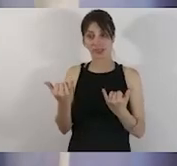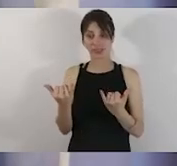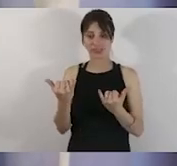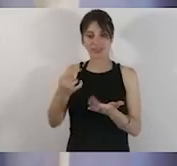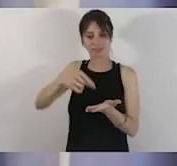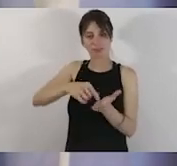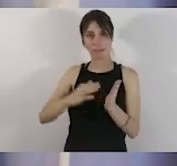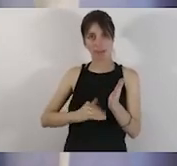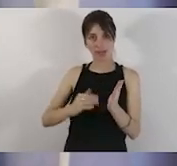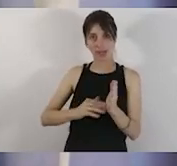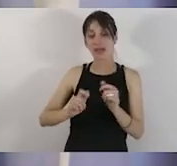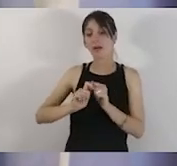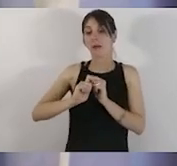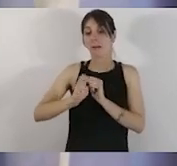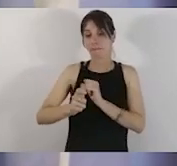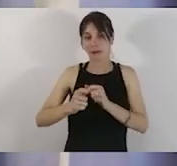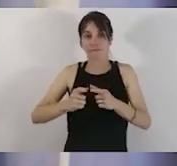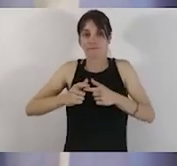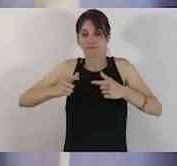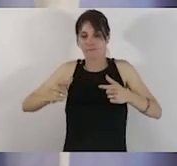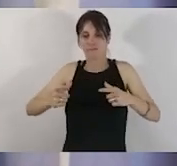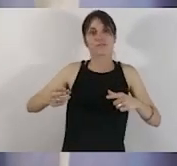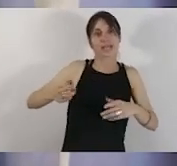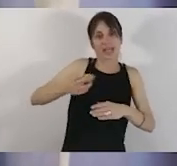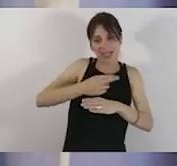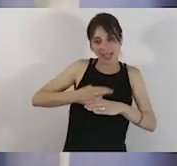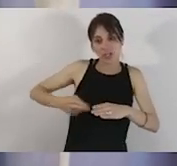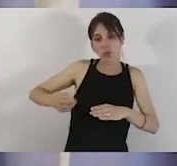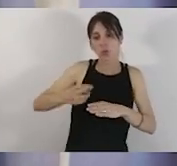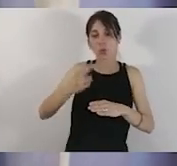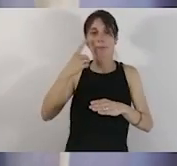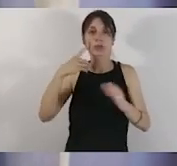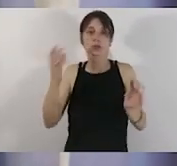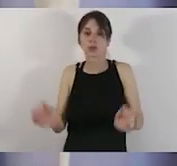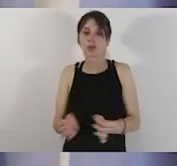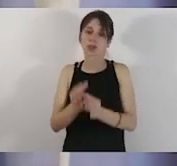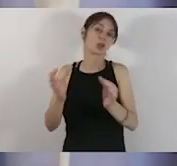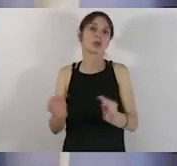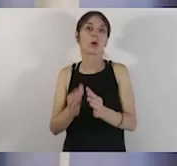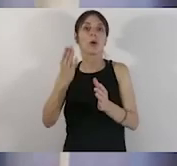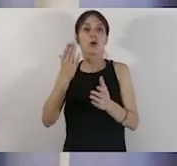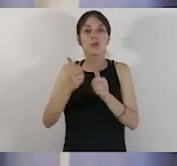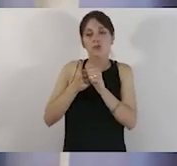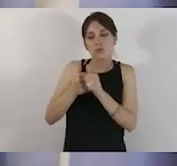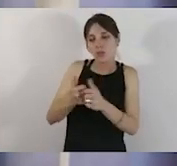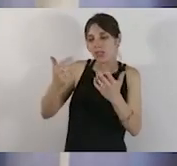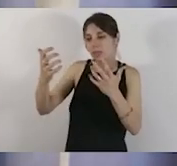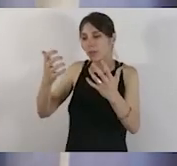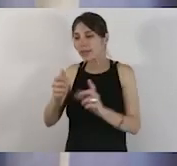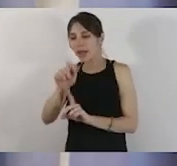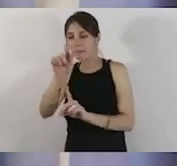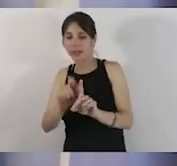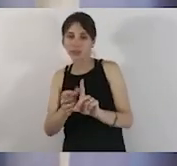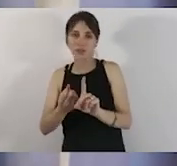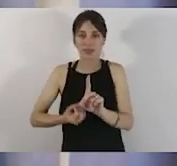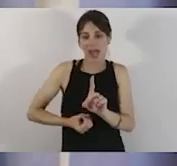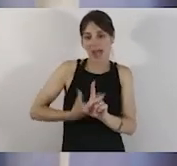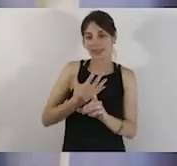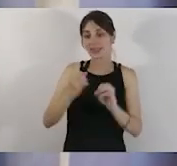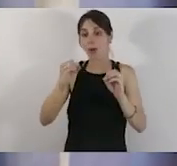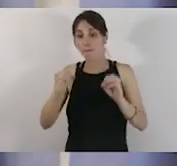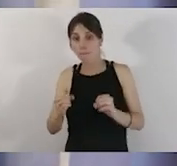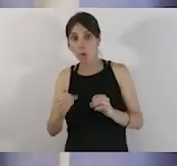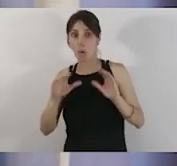la région, et de temps en temps, je pense qu'on se sent des, parfois certains spectacles ou artistes, peut-être ça remonte à Paris, mais enfin c'est